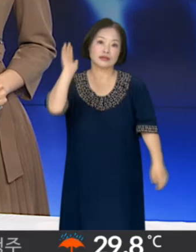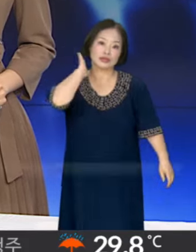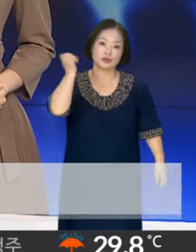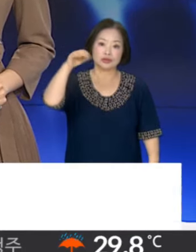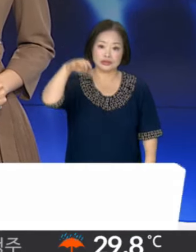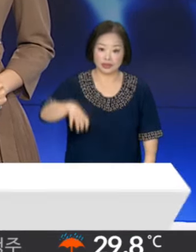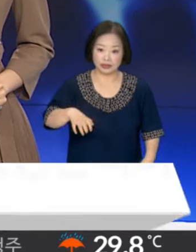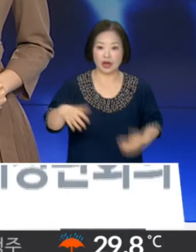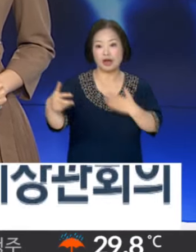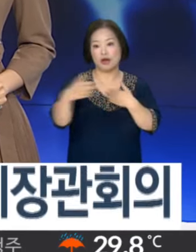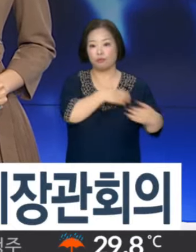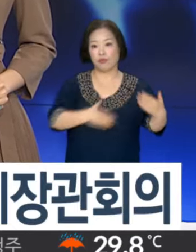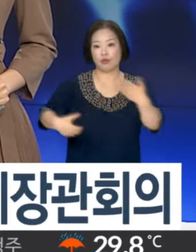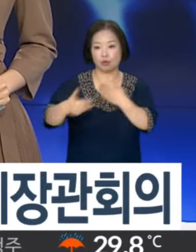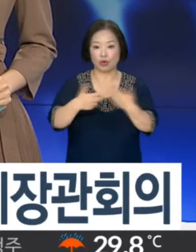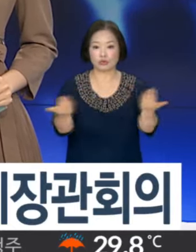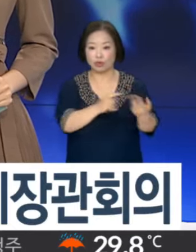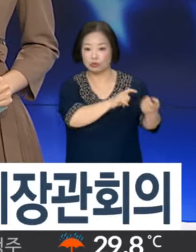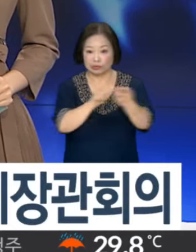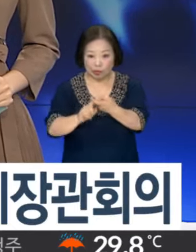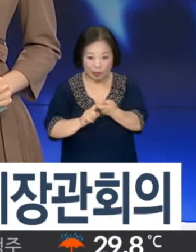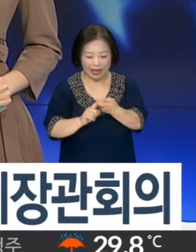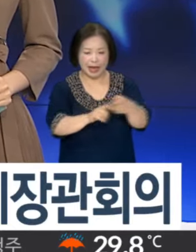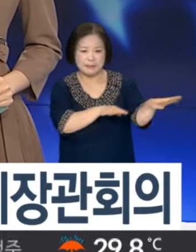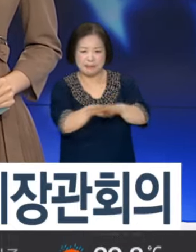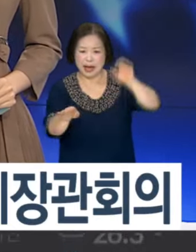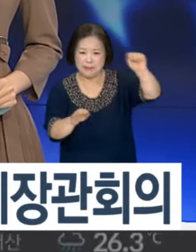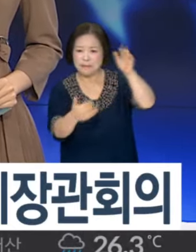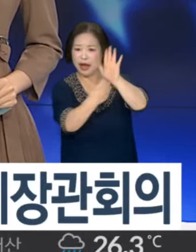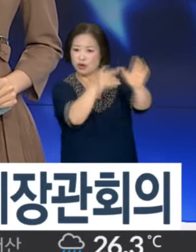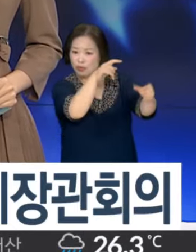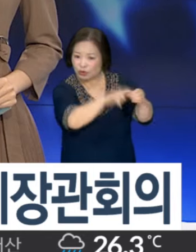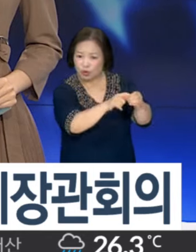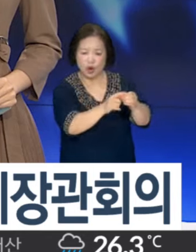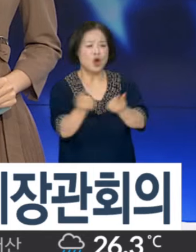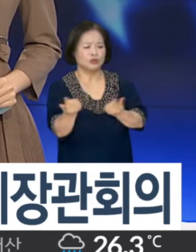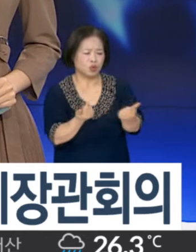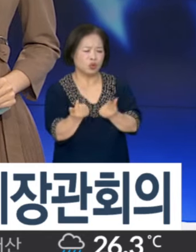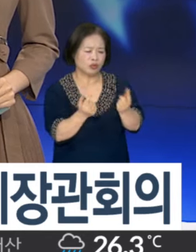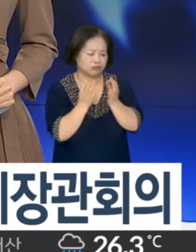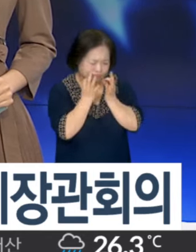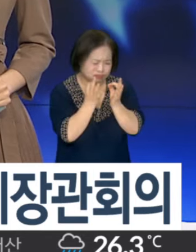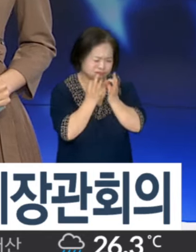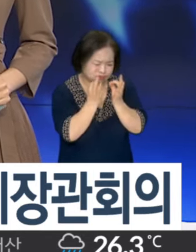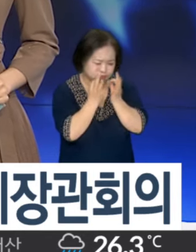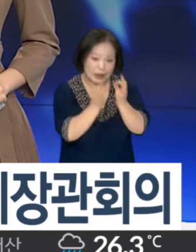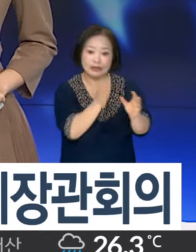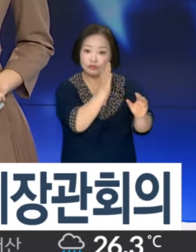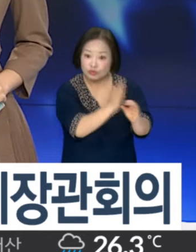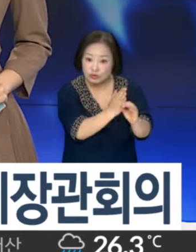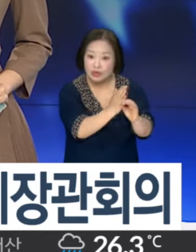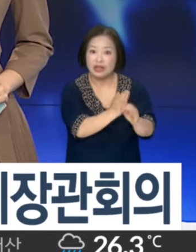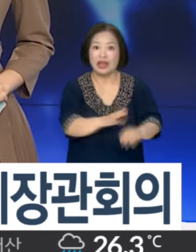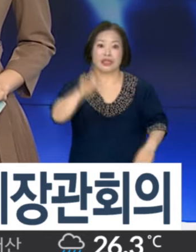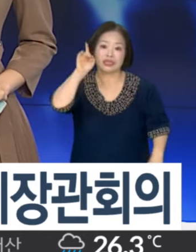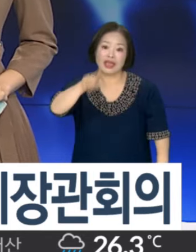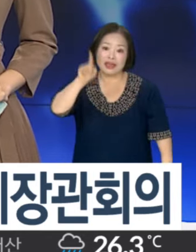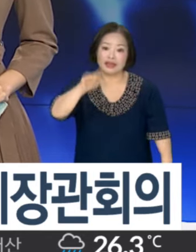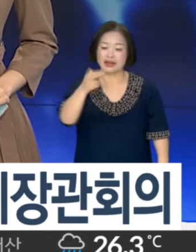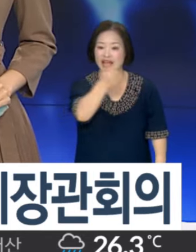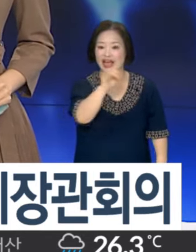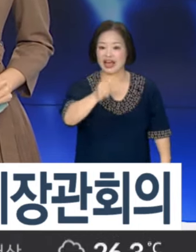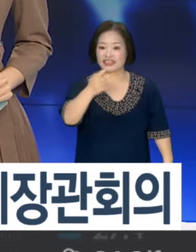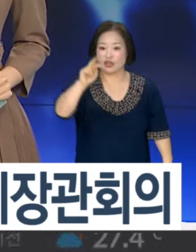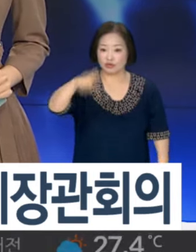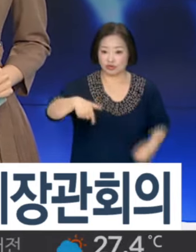대통령실은 보건 의료 노조의 파업을 막기 위해 정부가 조정 노력을 지속하고 있다고 밝혔습니다 내일 한덕수 국무총리